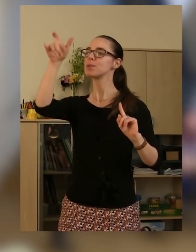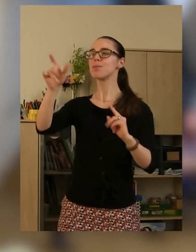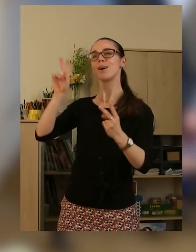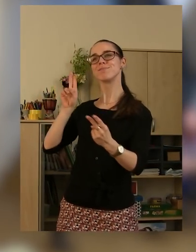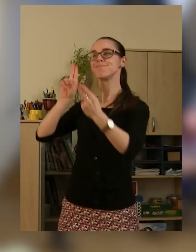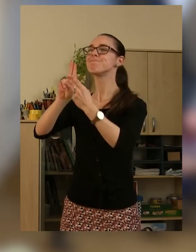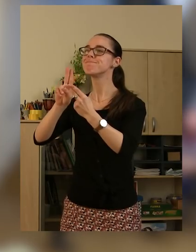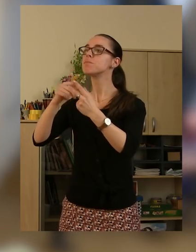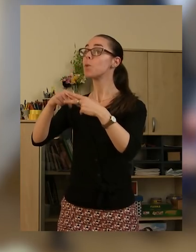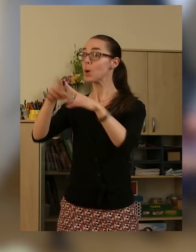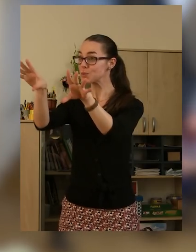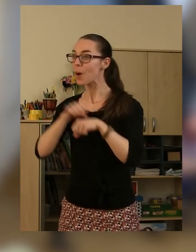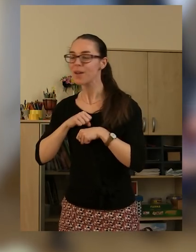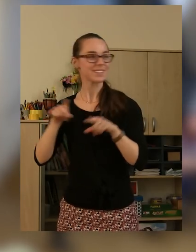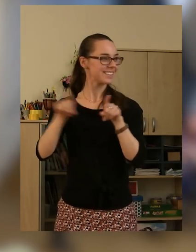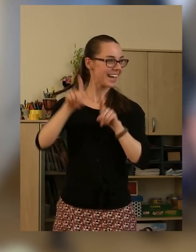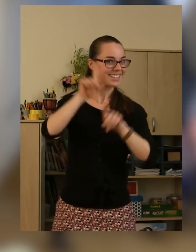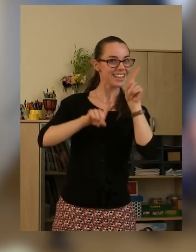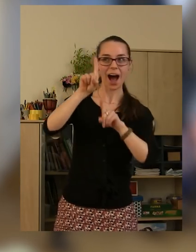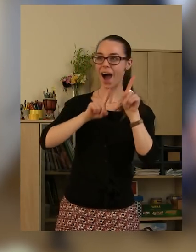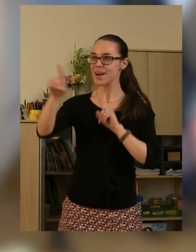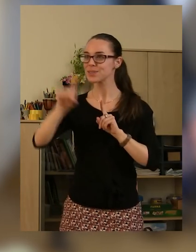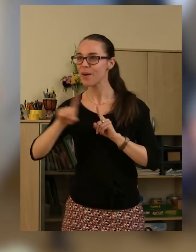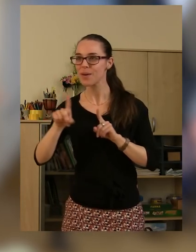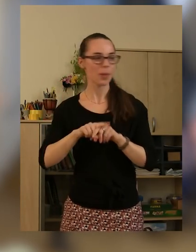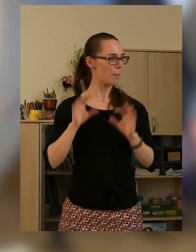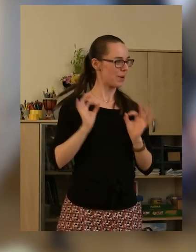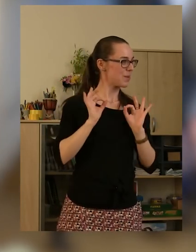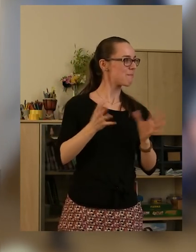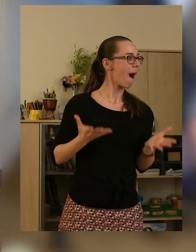souhlasí. Možná se vám líbí, když potvrzují vaše domněnky.